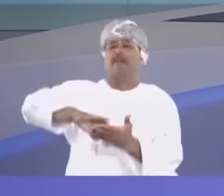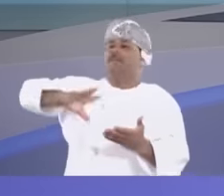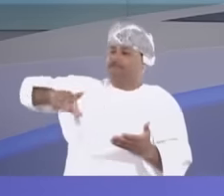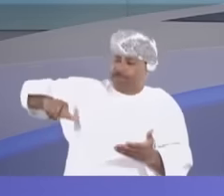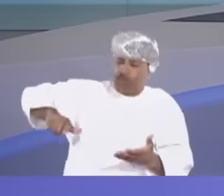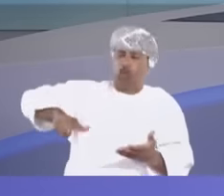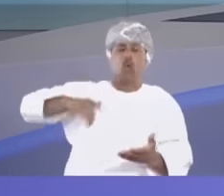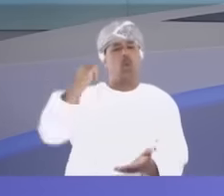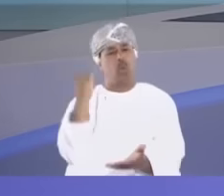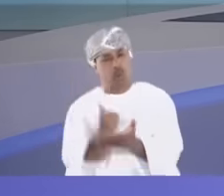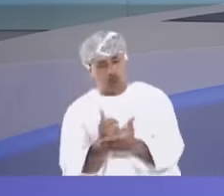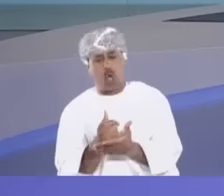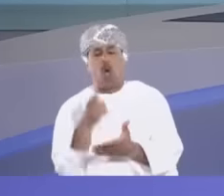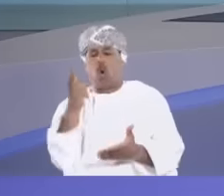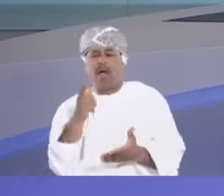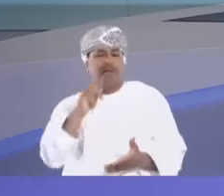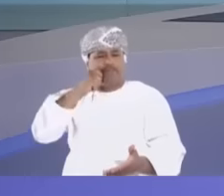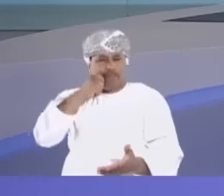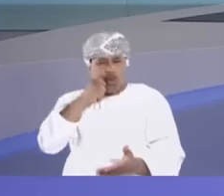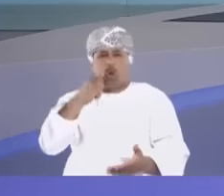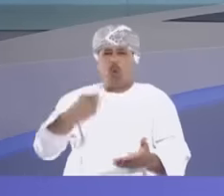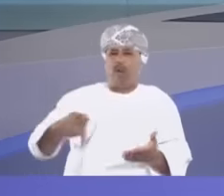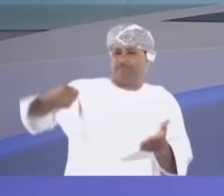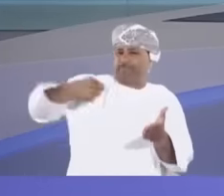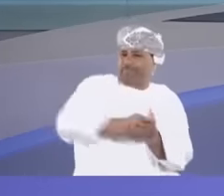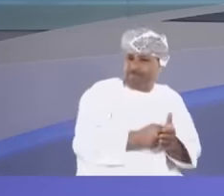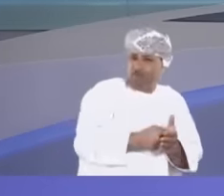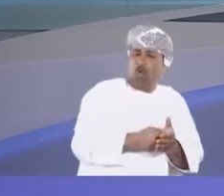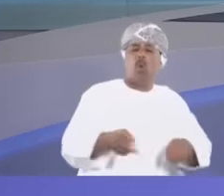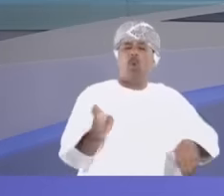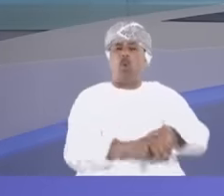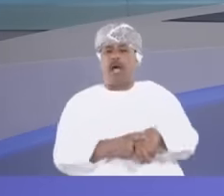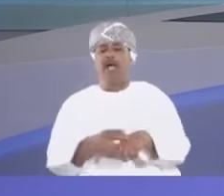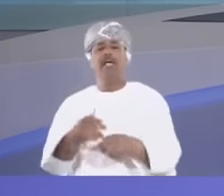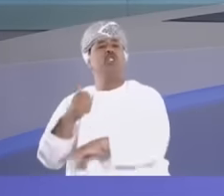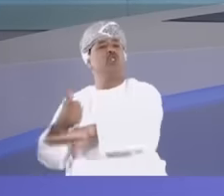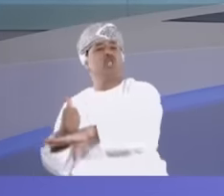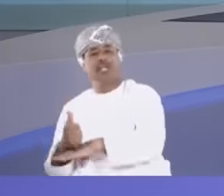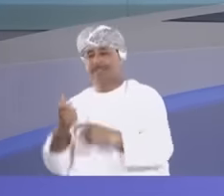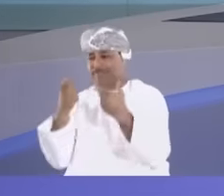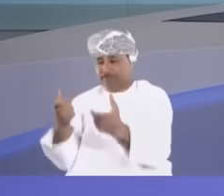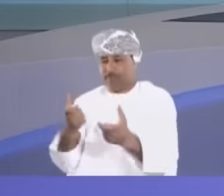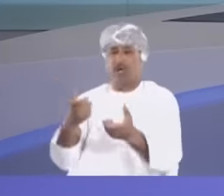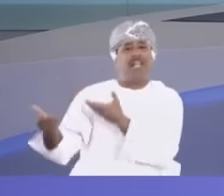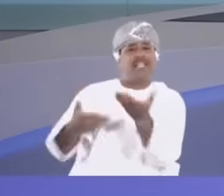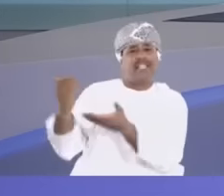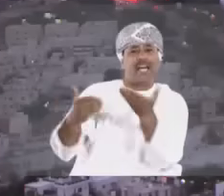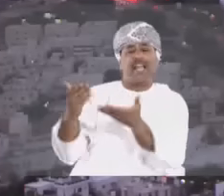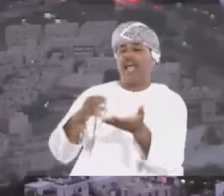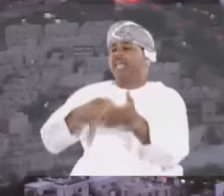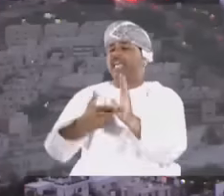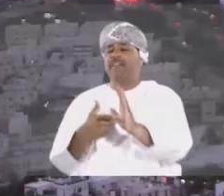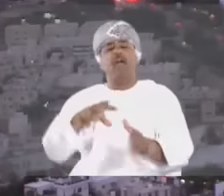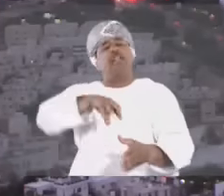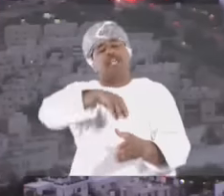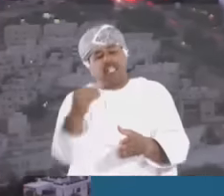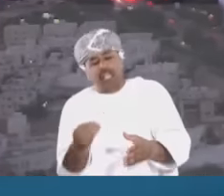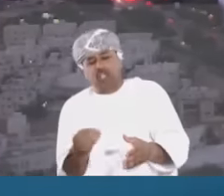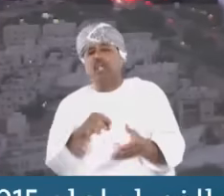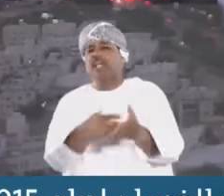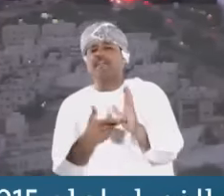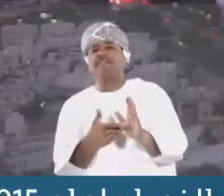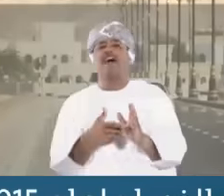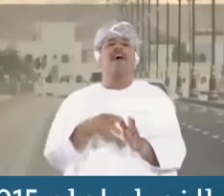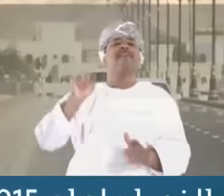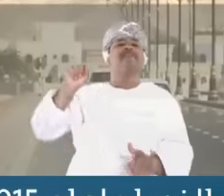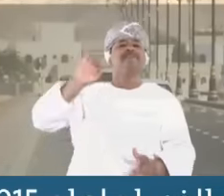السلطة والتعاملات السرية والرشوة، ويتابع جهاز الرقابة المالية والإدارية للدولة نتائج مؤشر مدركات الفساد،